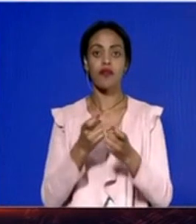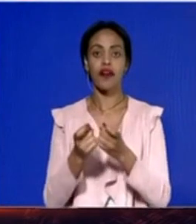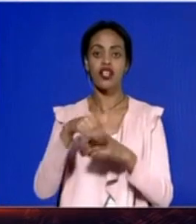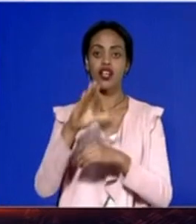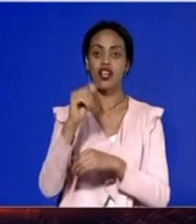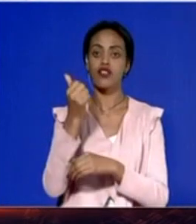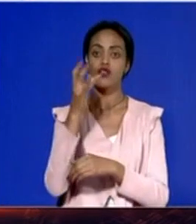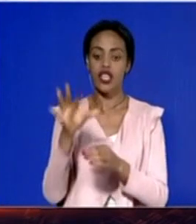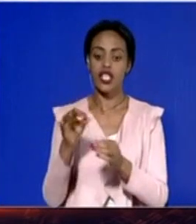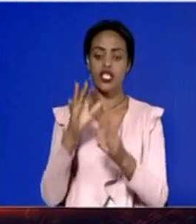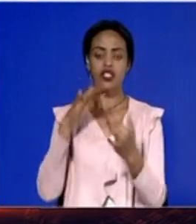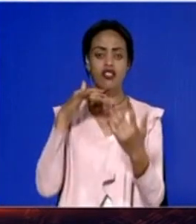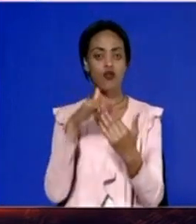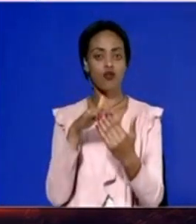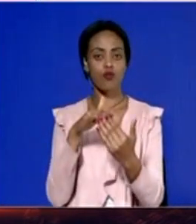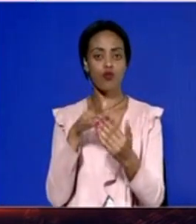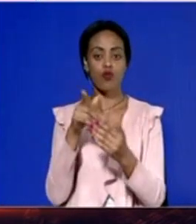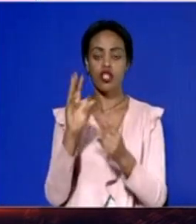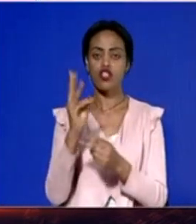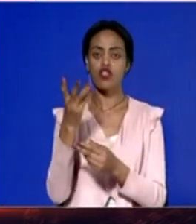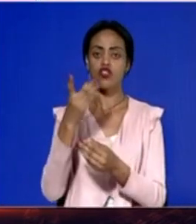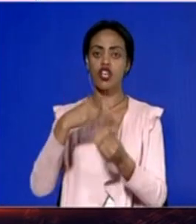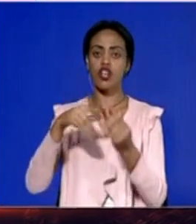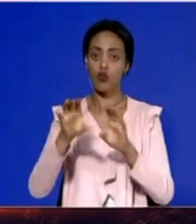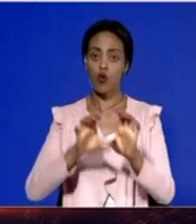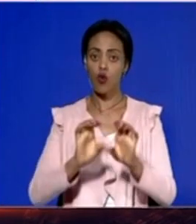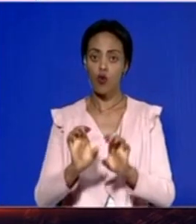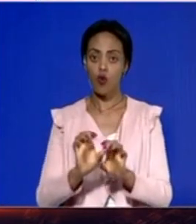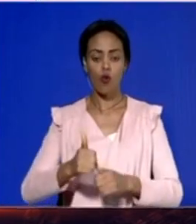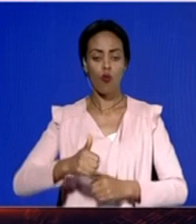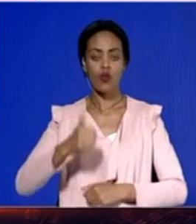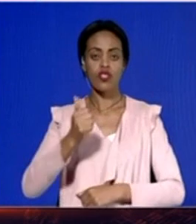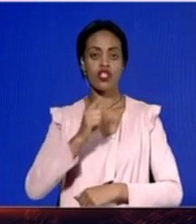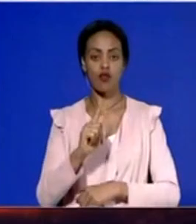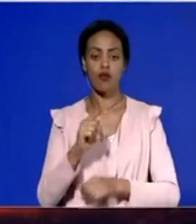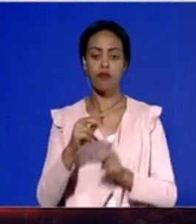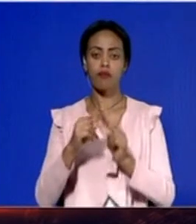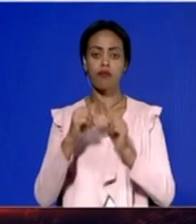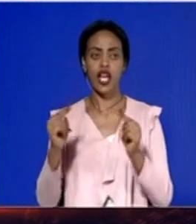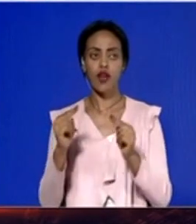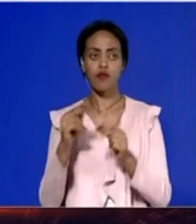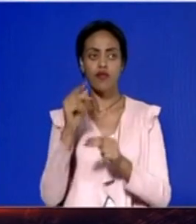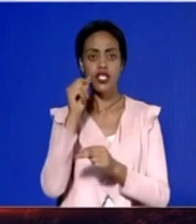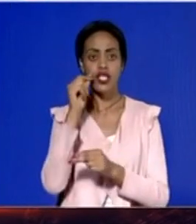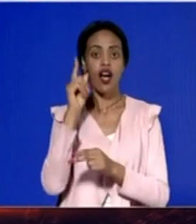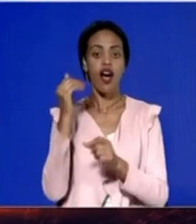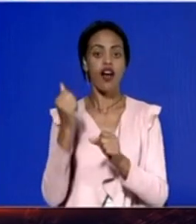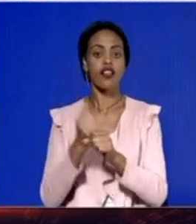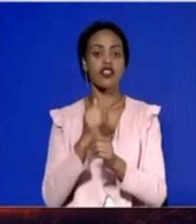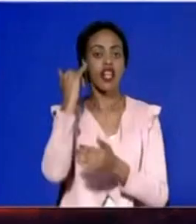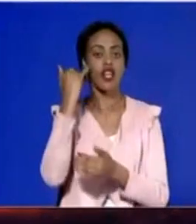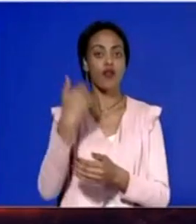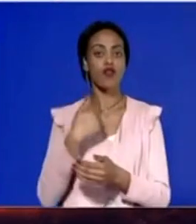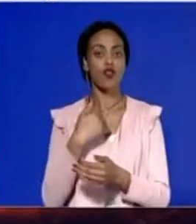ዓመት ዝተቐለሰትሉ እቲ መረፃ ሻድሻ ንገብሮ መረፃ ወሳኒ ማለት ብጣዕሚ ዝነቕሐ ኣተሓሳስባ ዘሎ መንእሰይ